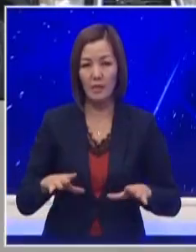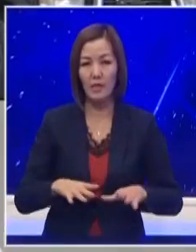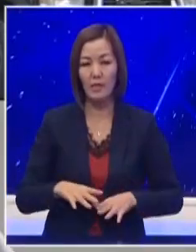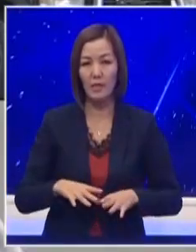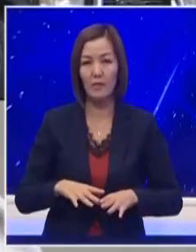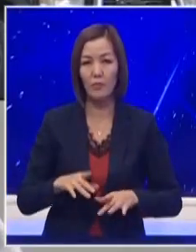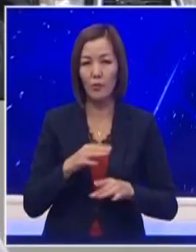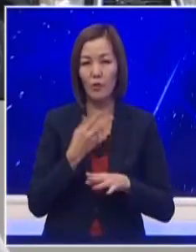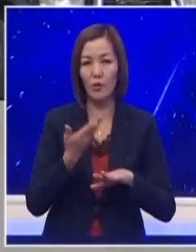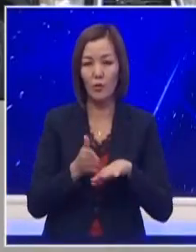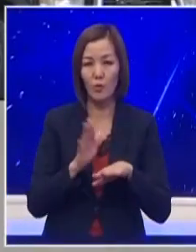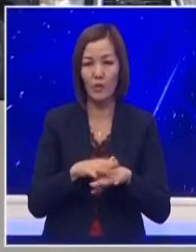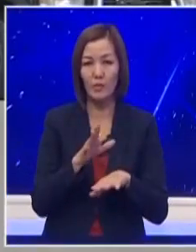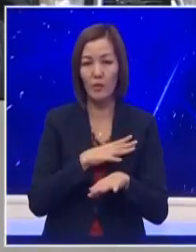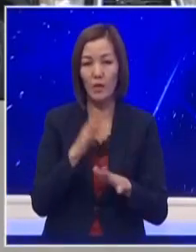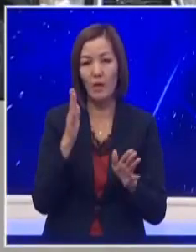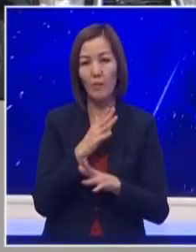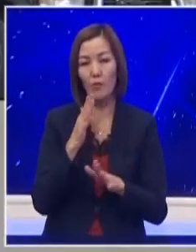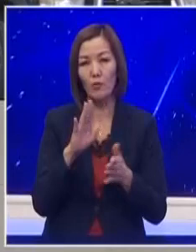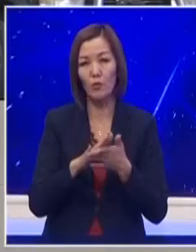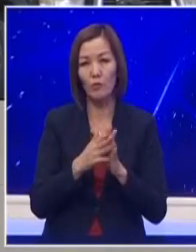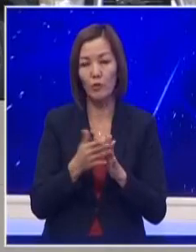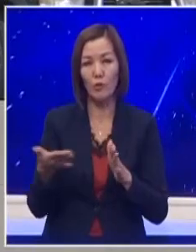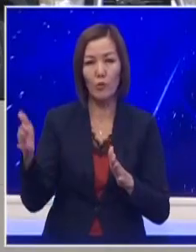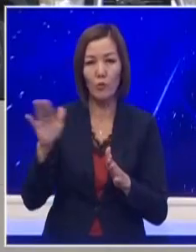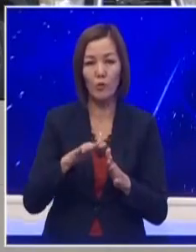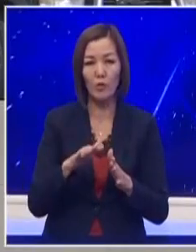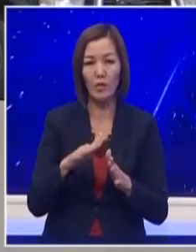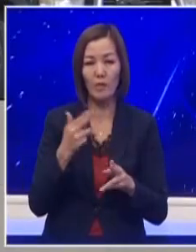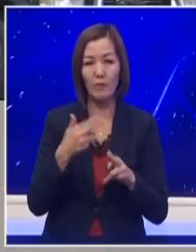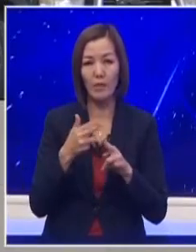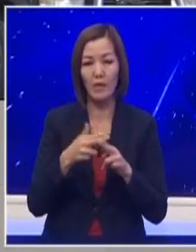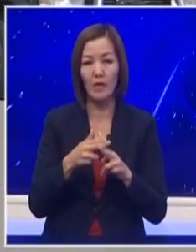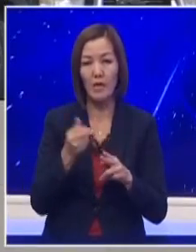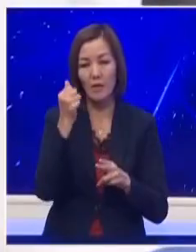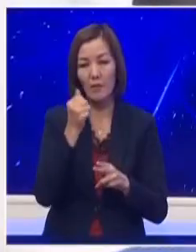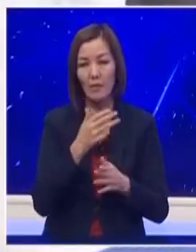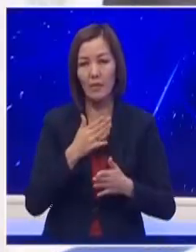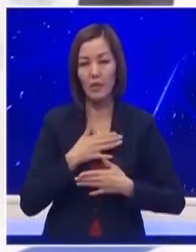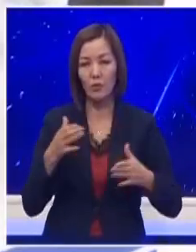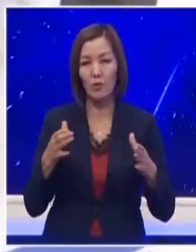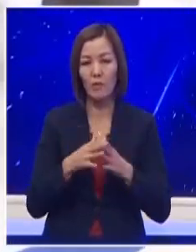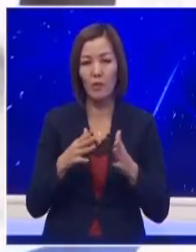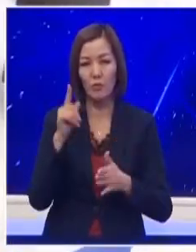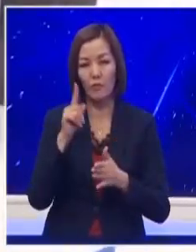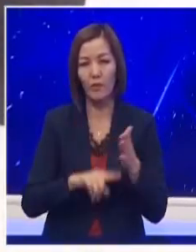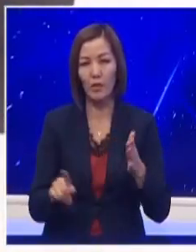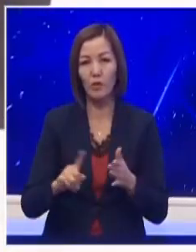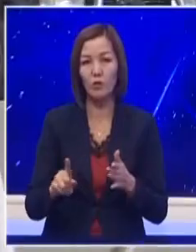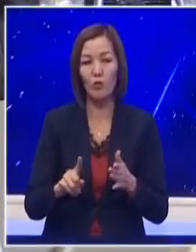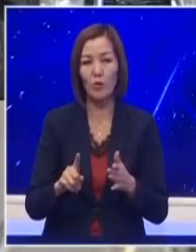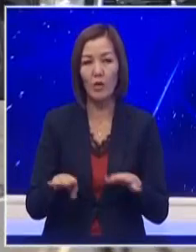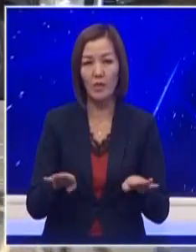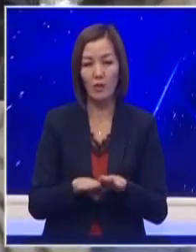сталкивались со многими трудностями погодные условия и горные рельефы хочу поблагодарить нашу команду и хочется верить что